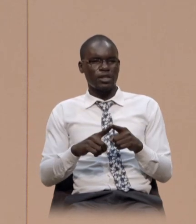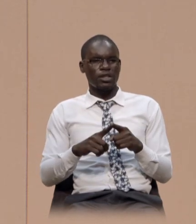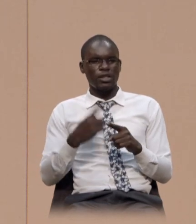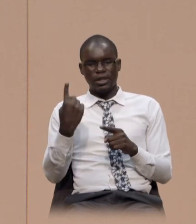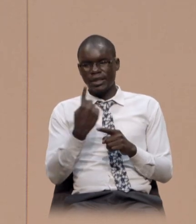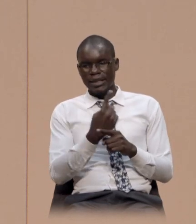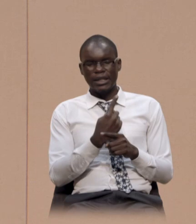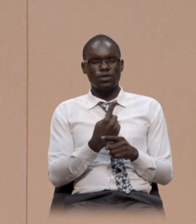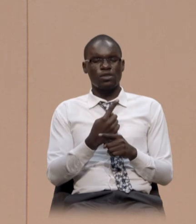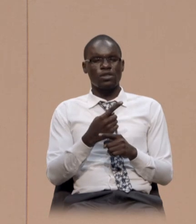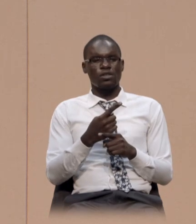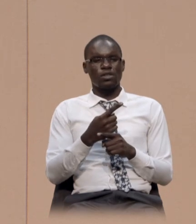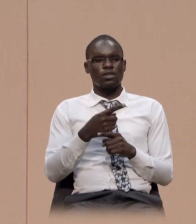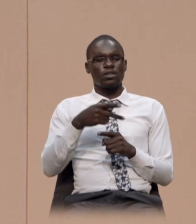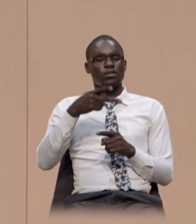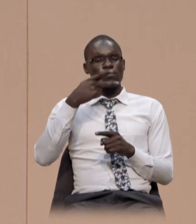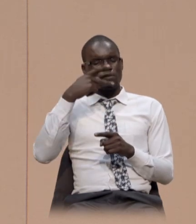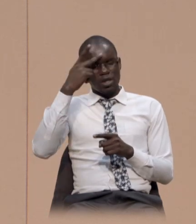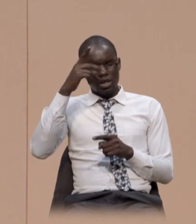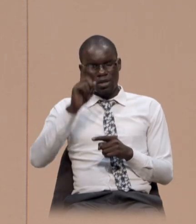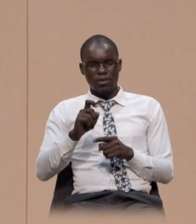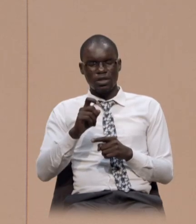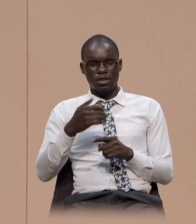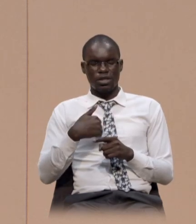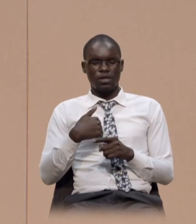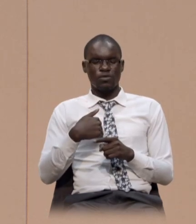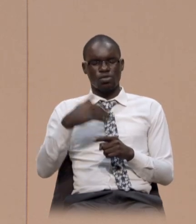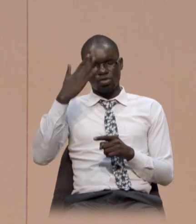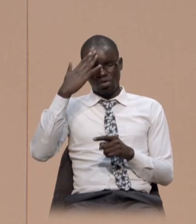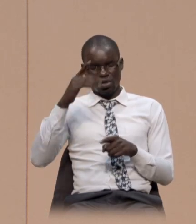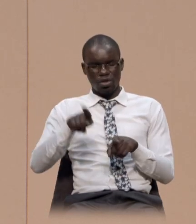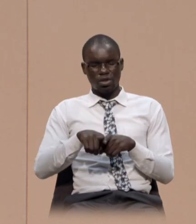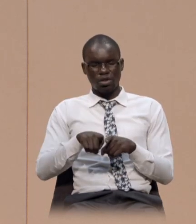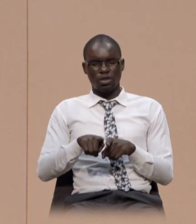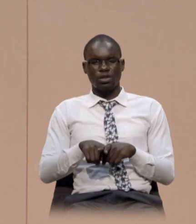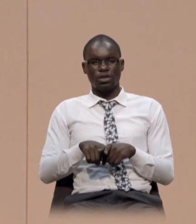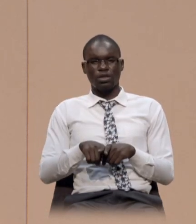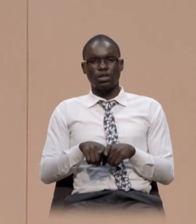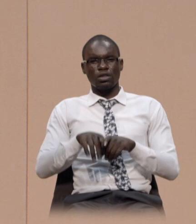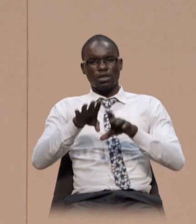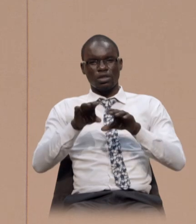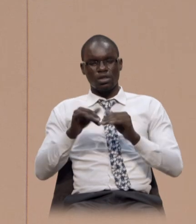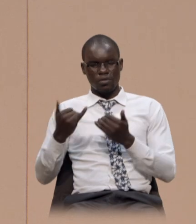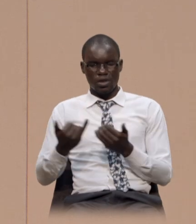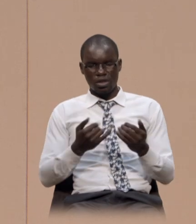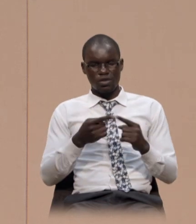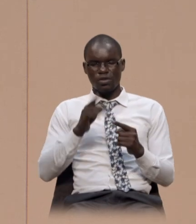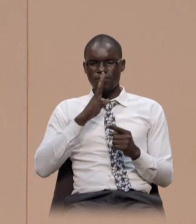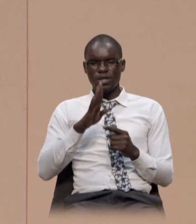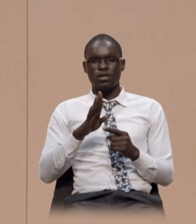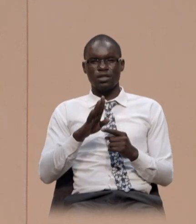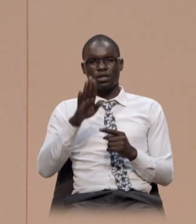parent must be careful to allow their children to become their equals. usifanye watoto wakue rika